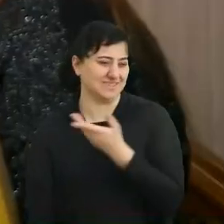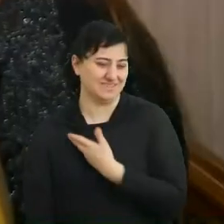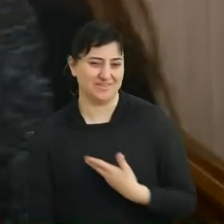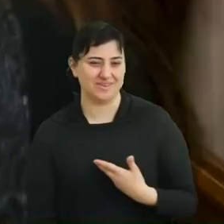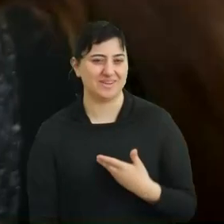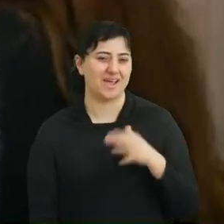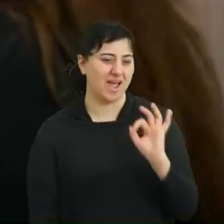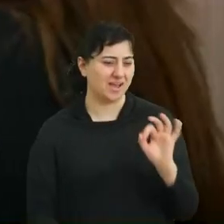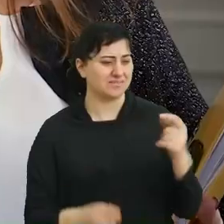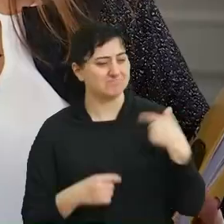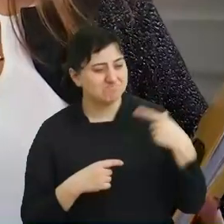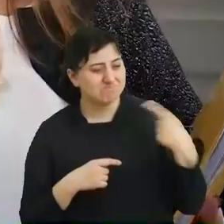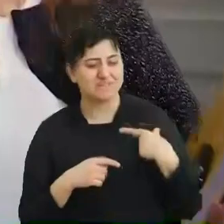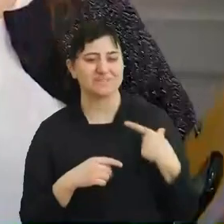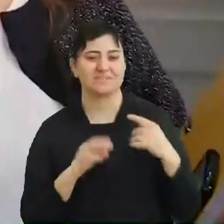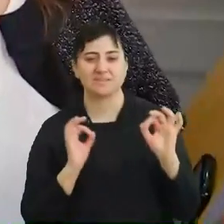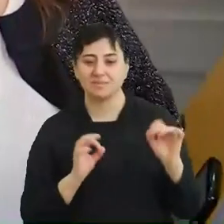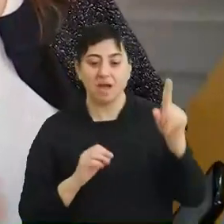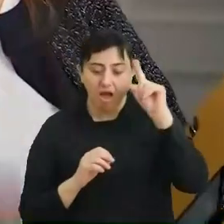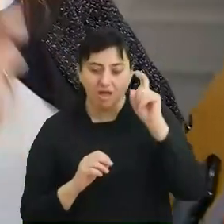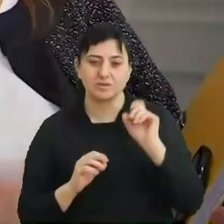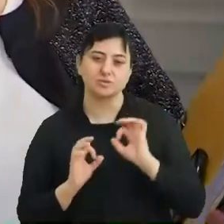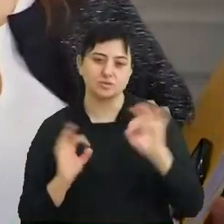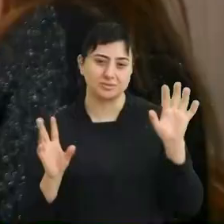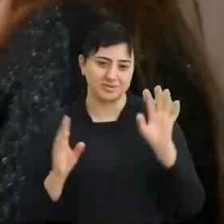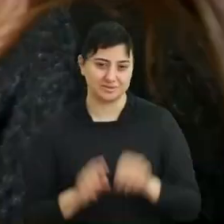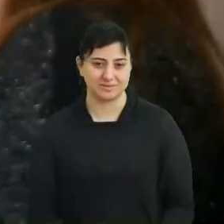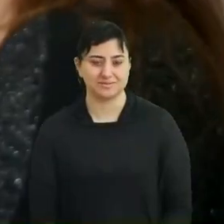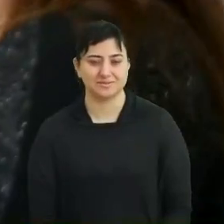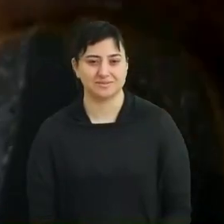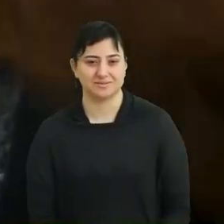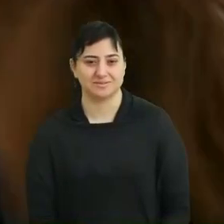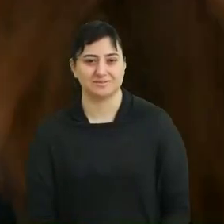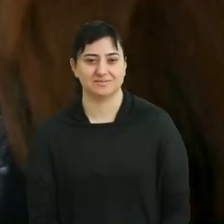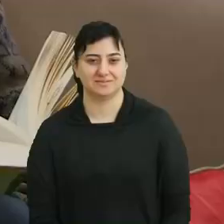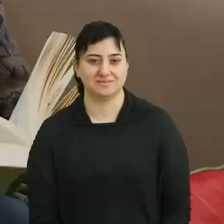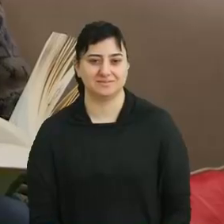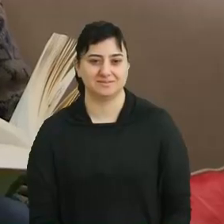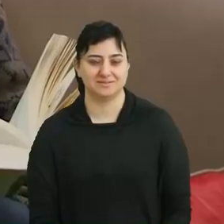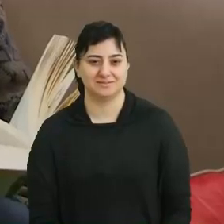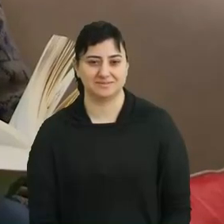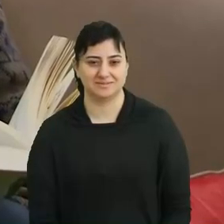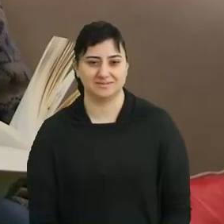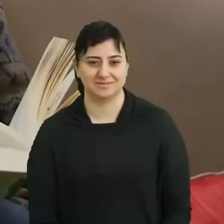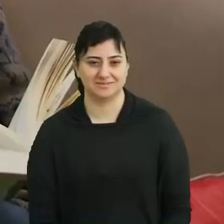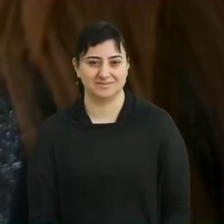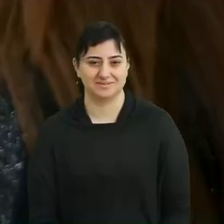misin? Aynı benim gibi. Zeki, çevik ve ahlaklı. Sarp'ın şaşkınlıktan ağzı açık